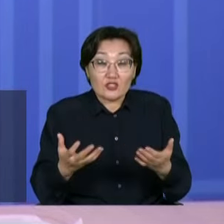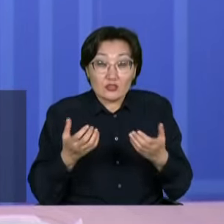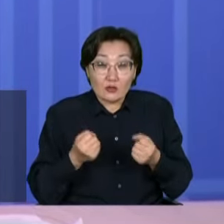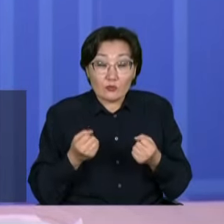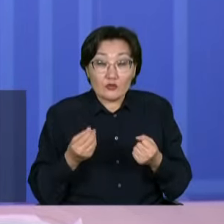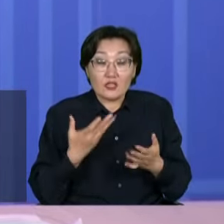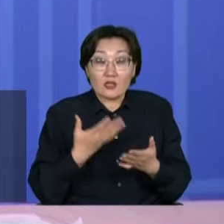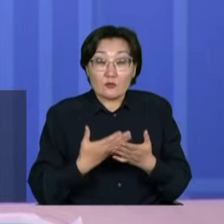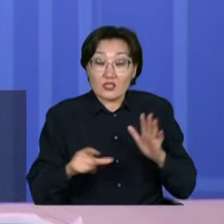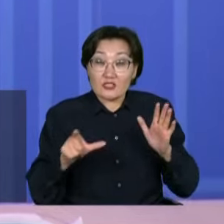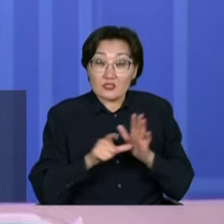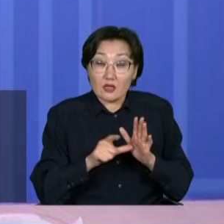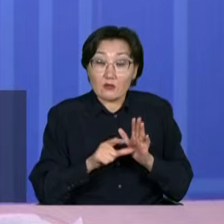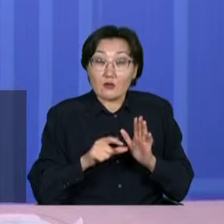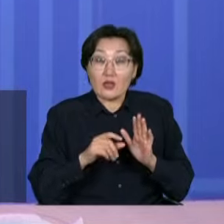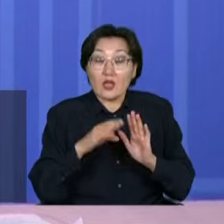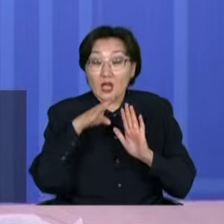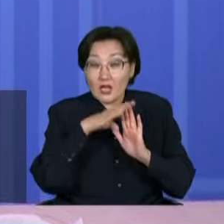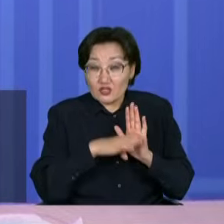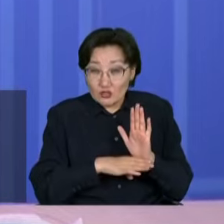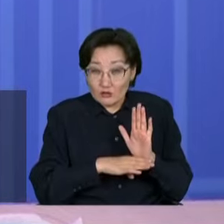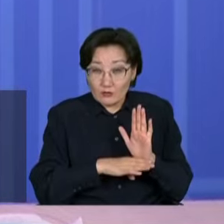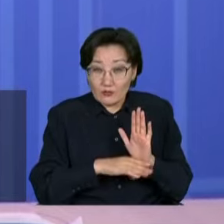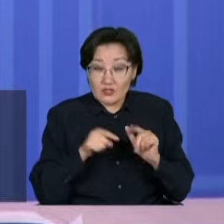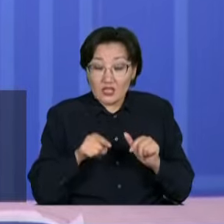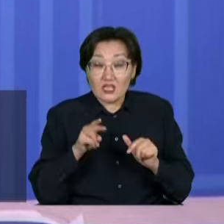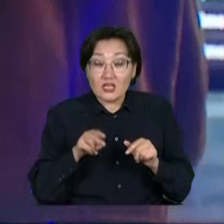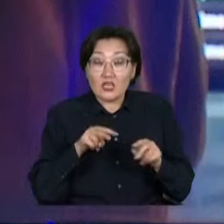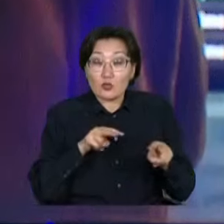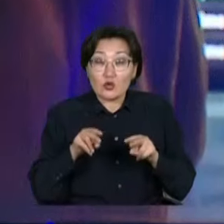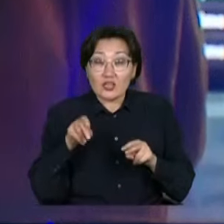отразил налоговую отчетность и, соответственно, выдал чек контрольно-кассовой машины.